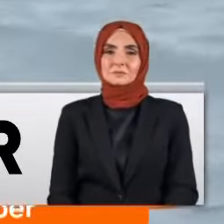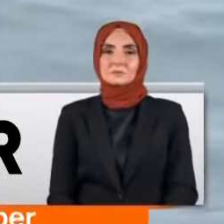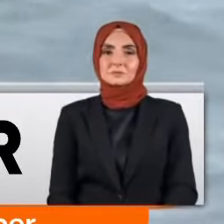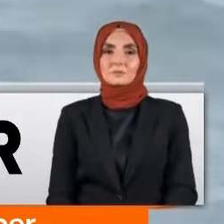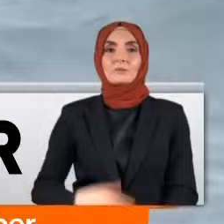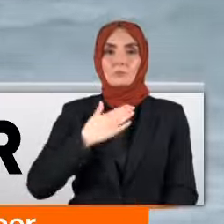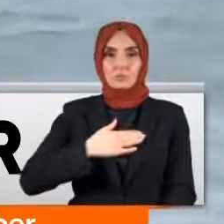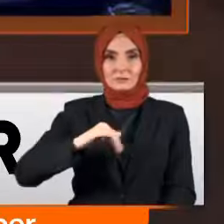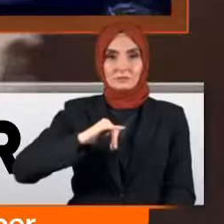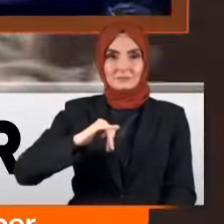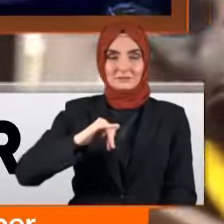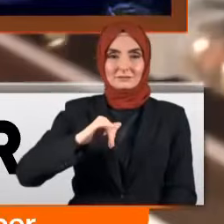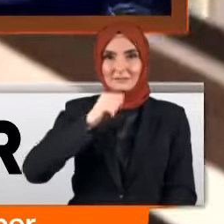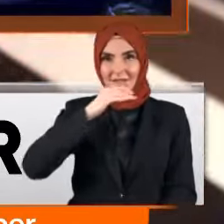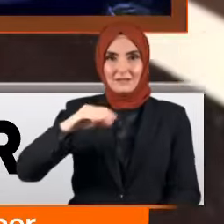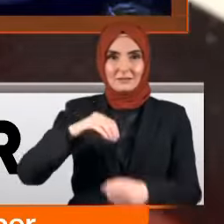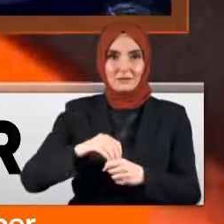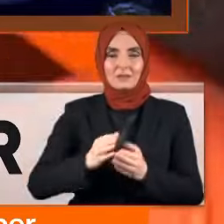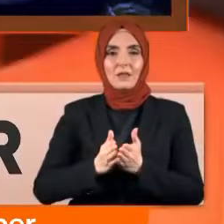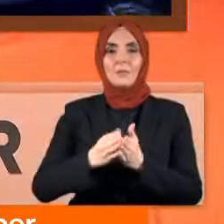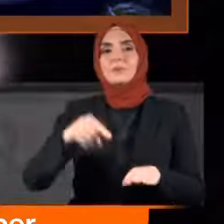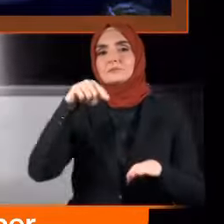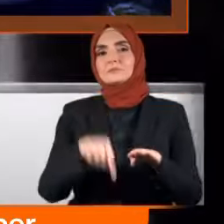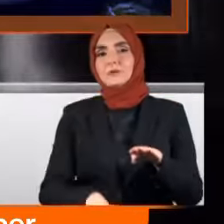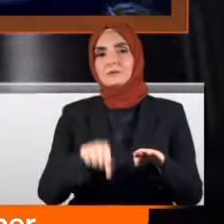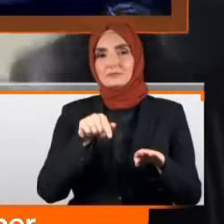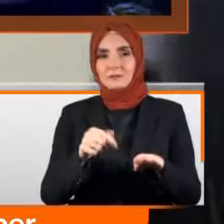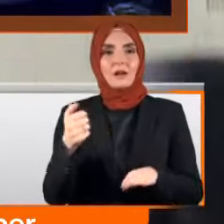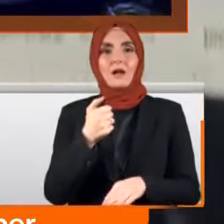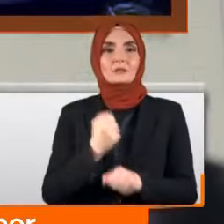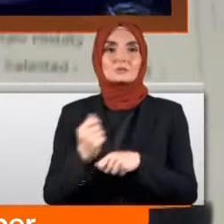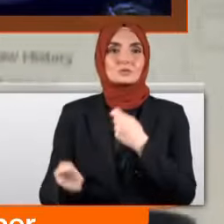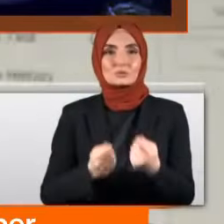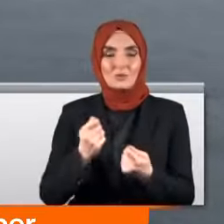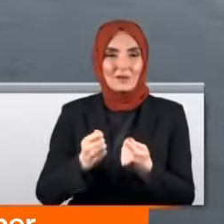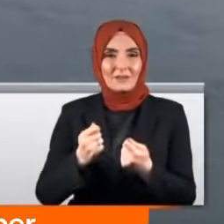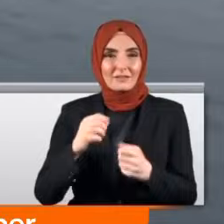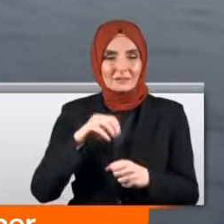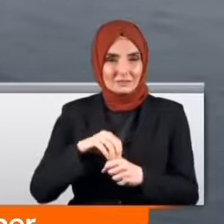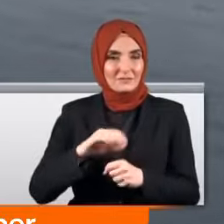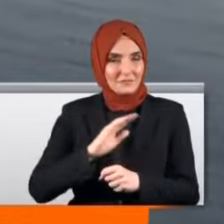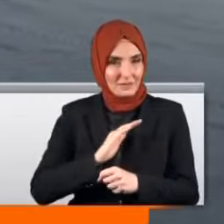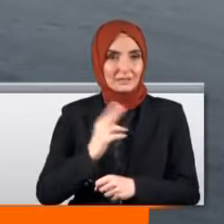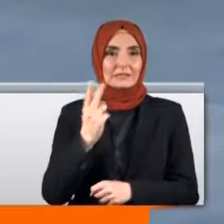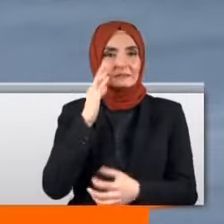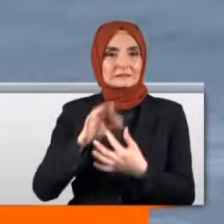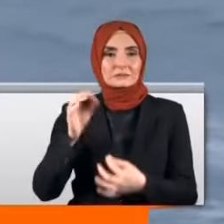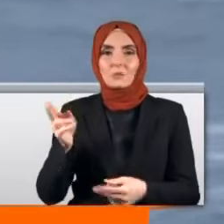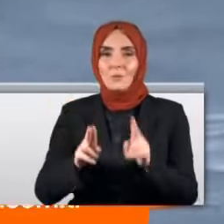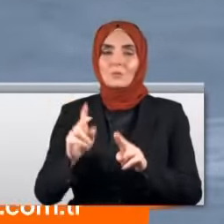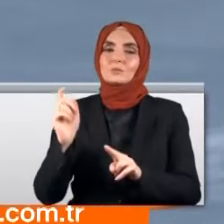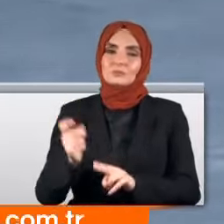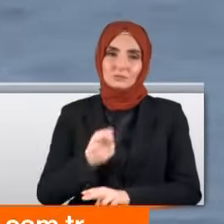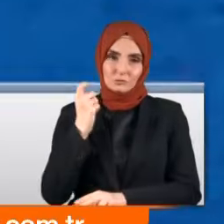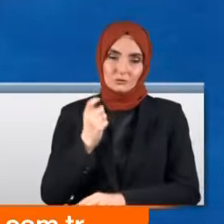Bursa açıklarında batan gemideki 6 mürettebattan ikisinin cenazesine ulaşıldı. 4 denizciyi arama çalışmaları 11. gününde